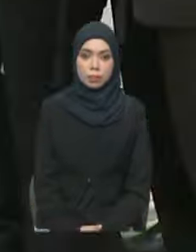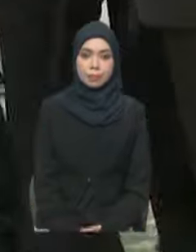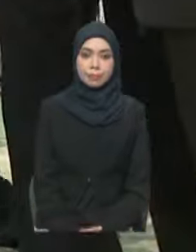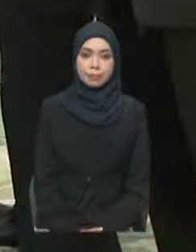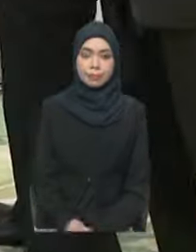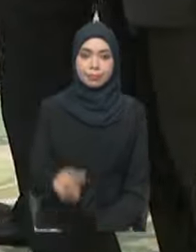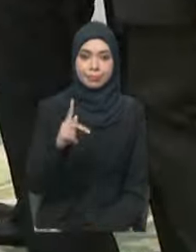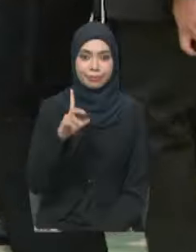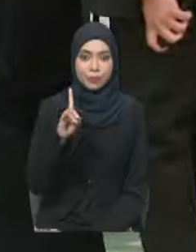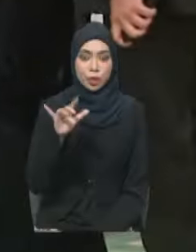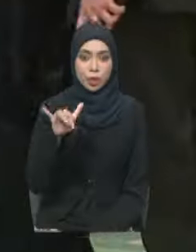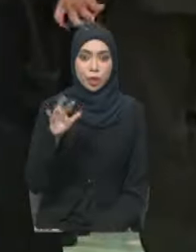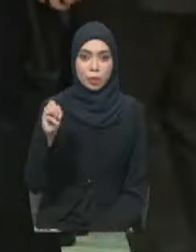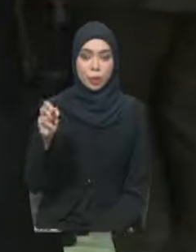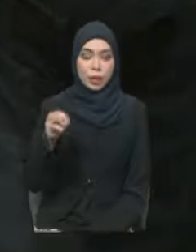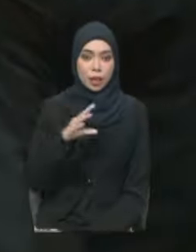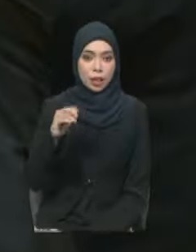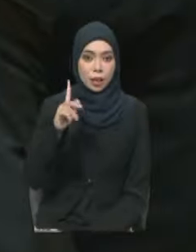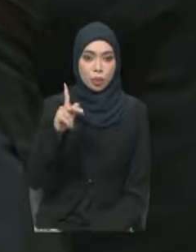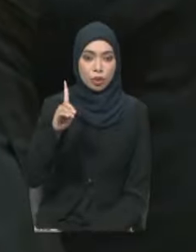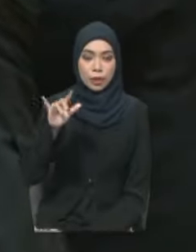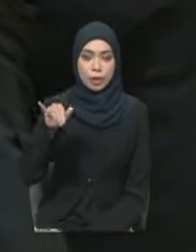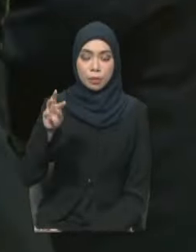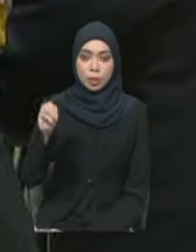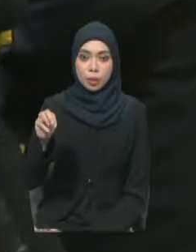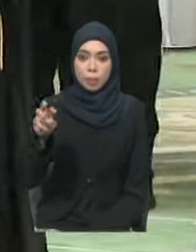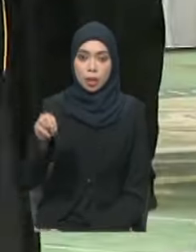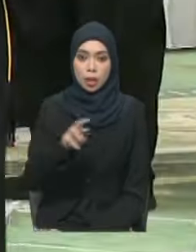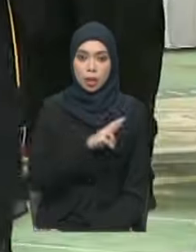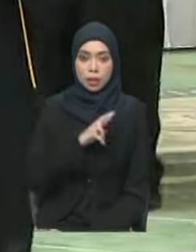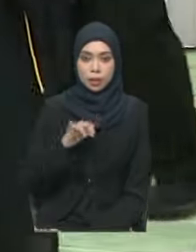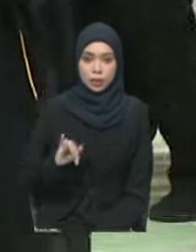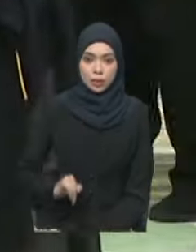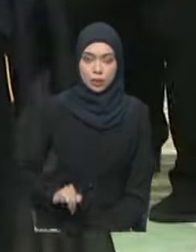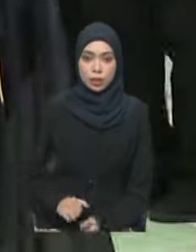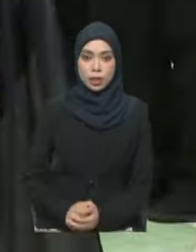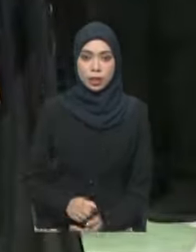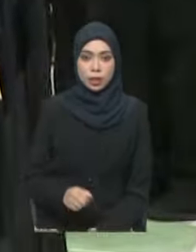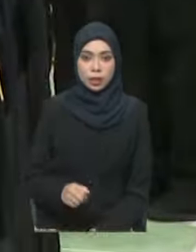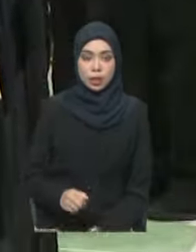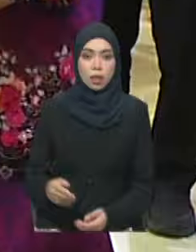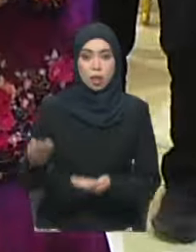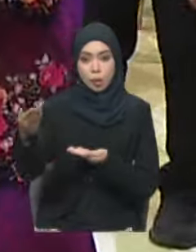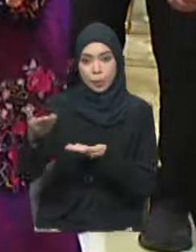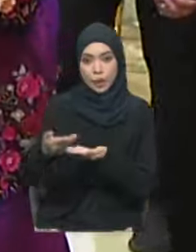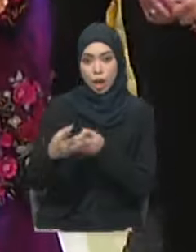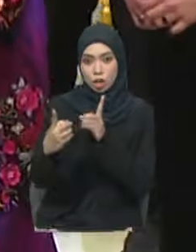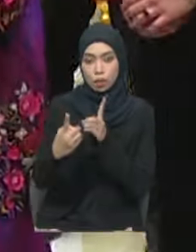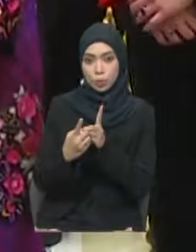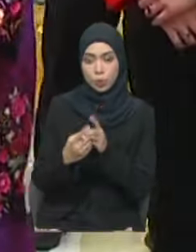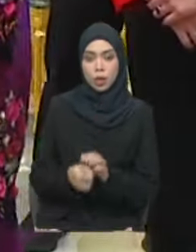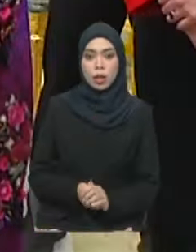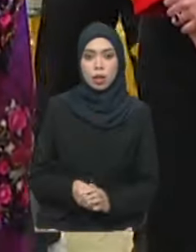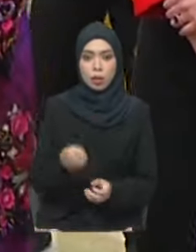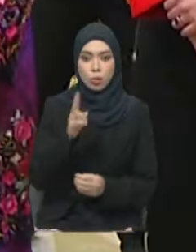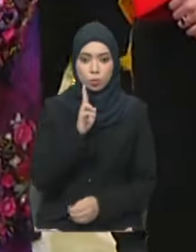Ke bawah Duli Yang Maha Mulia dan ke bawah Duli Yang Maha Mulia Paduka Seri Baginda Raja Isteri seterusnya berkenan menerima sembah ucapan